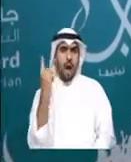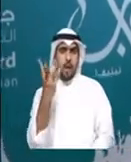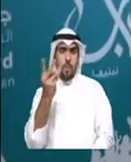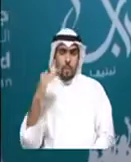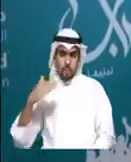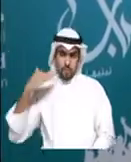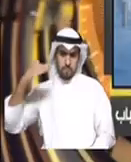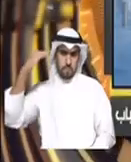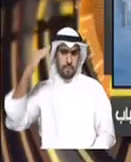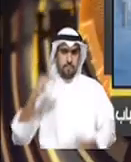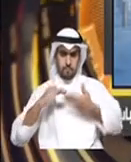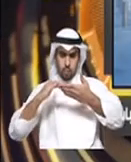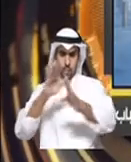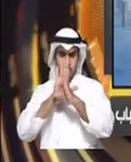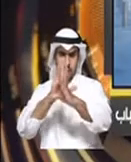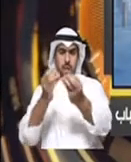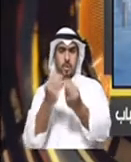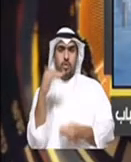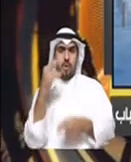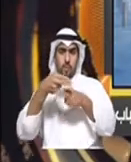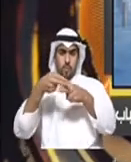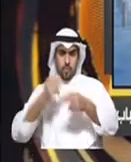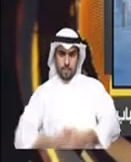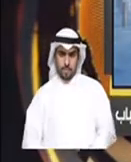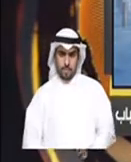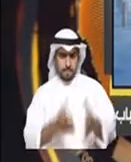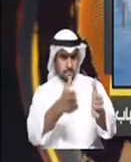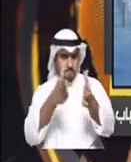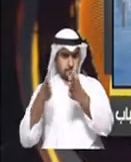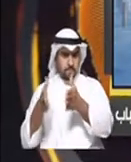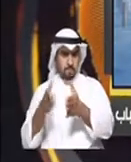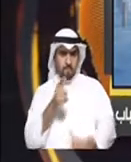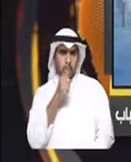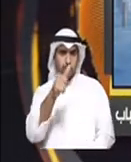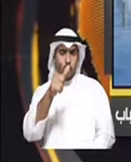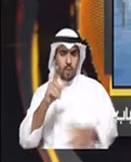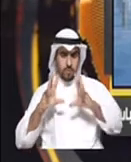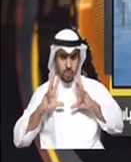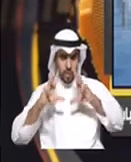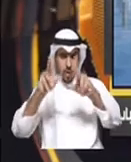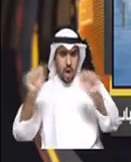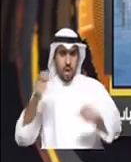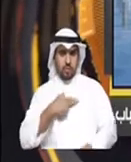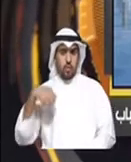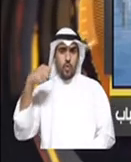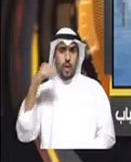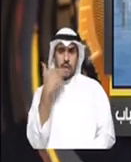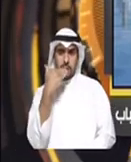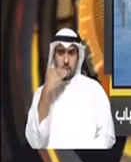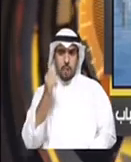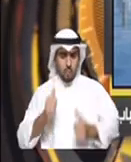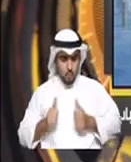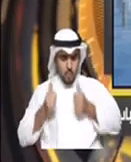دعم ورعاية الشباب الكويتي. أوكي؟ نعم. لكن بعد إنشاء وزارة الشباب وبعد المبادرات